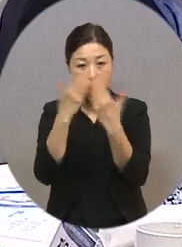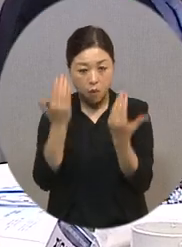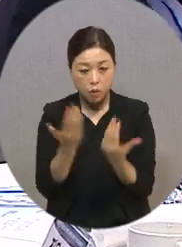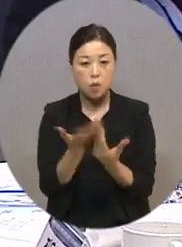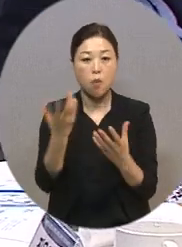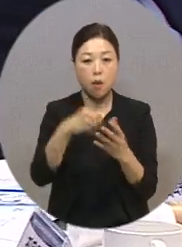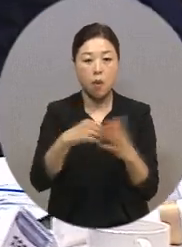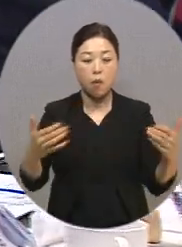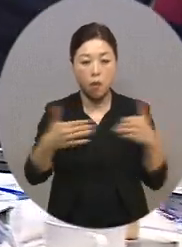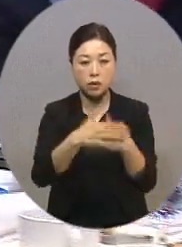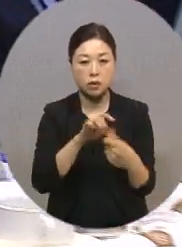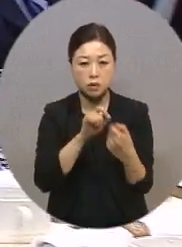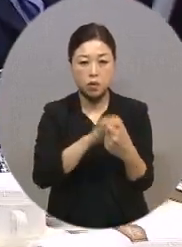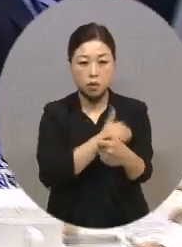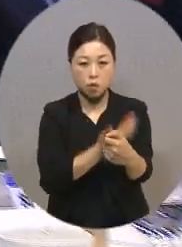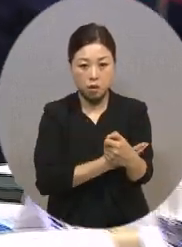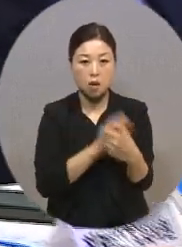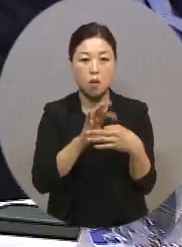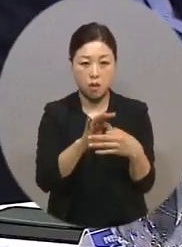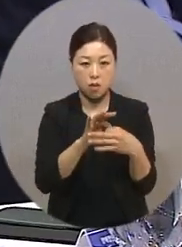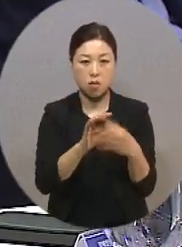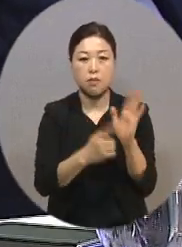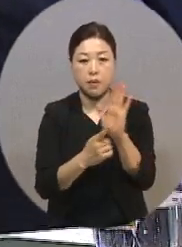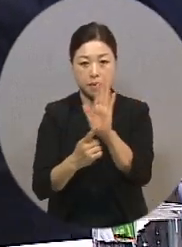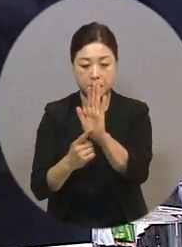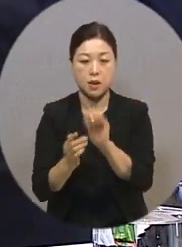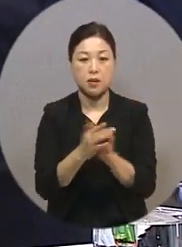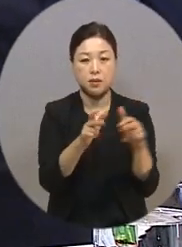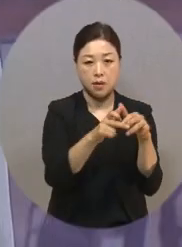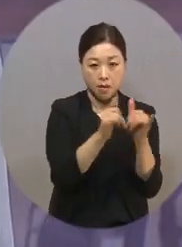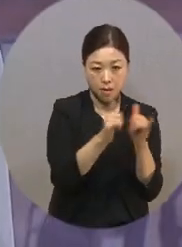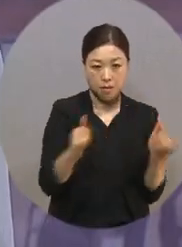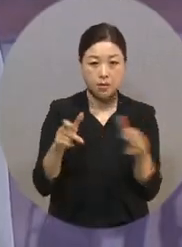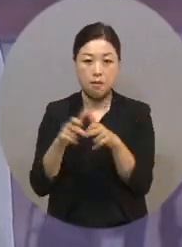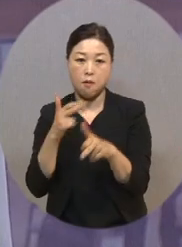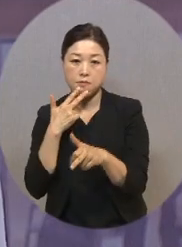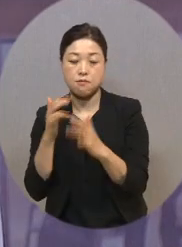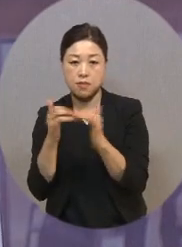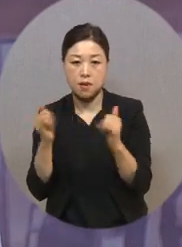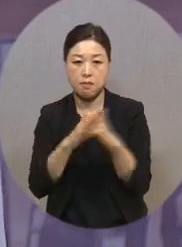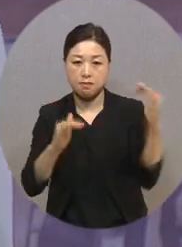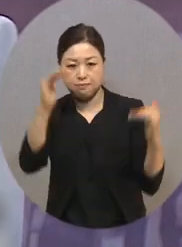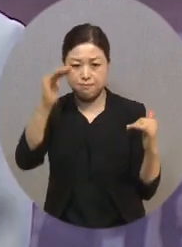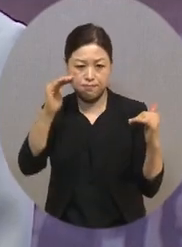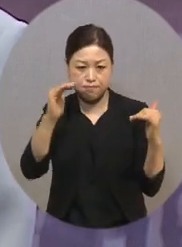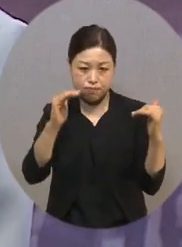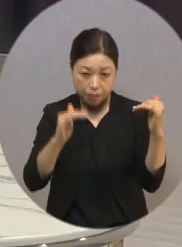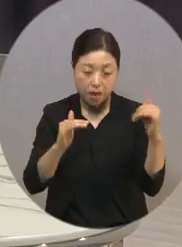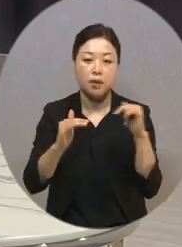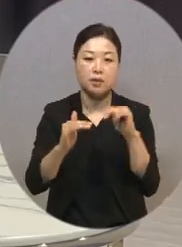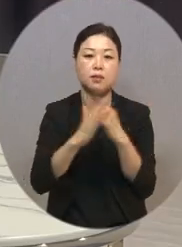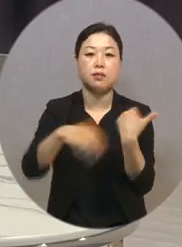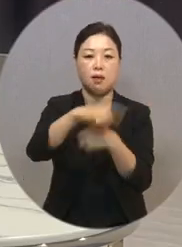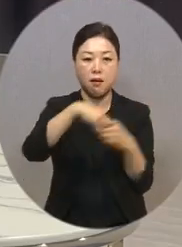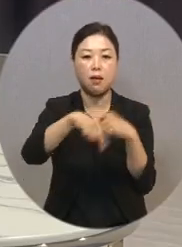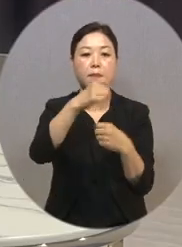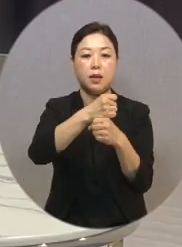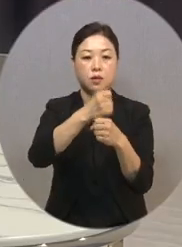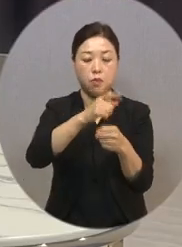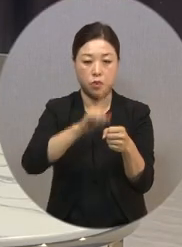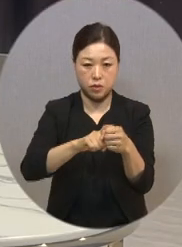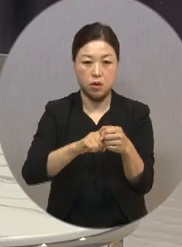포함한 포괄적 접근권을 강조하며 장애인과 비장애인의 격차 해소를 위한 현실을 개선하고자